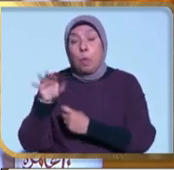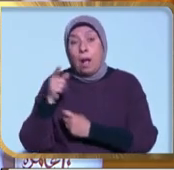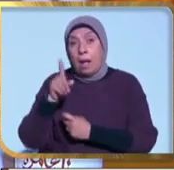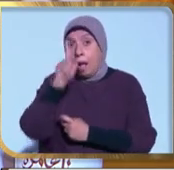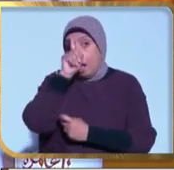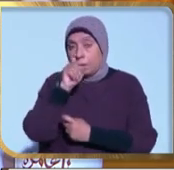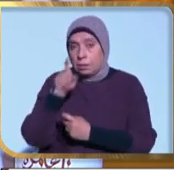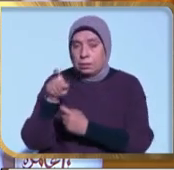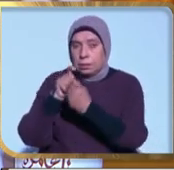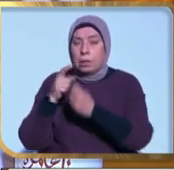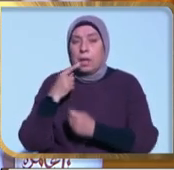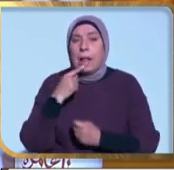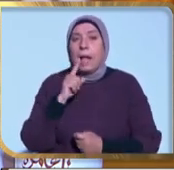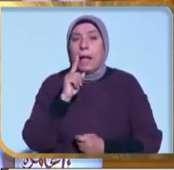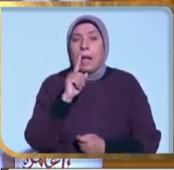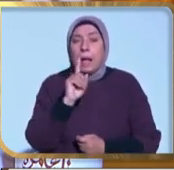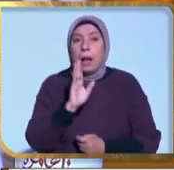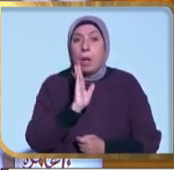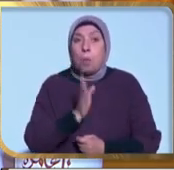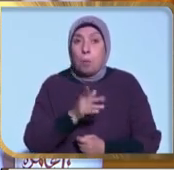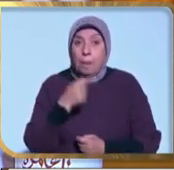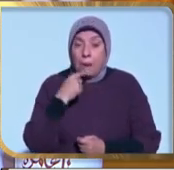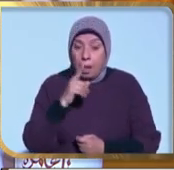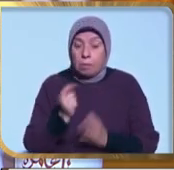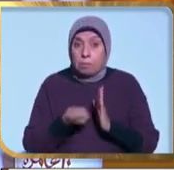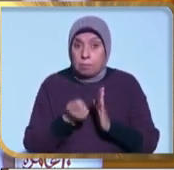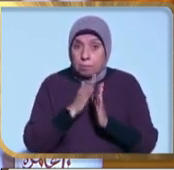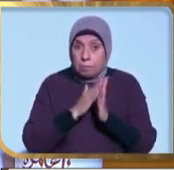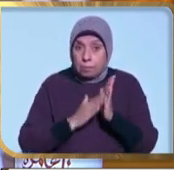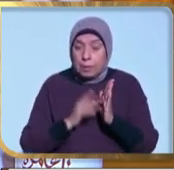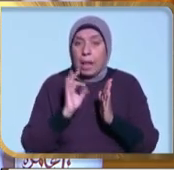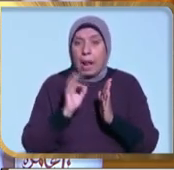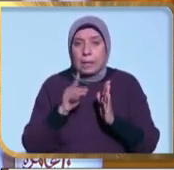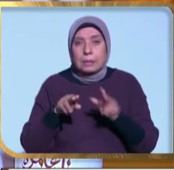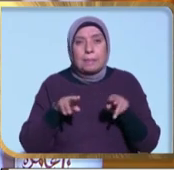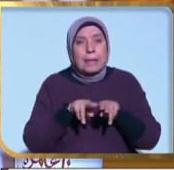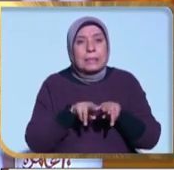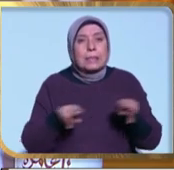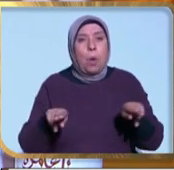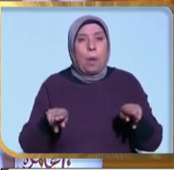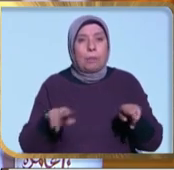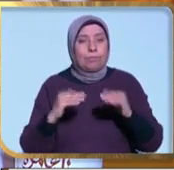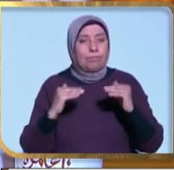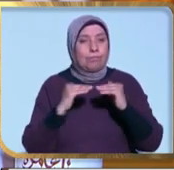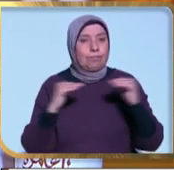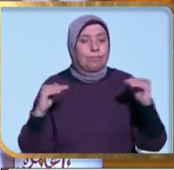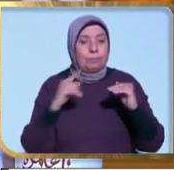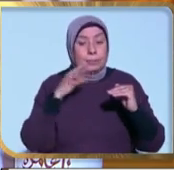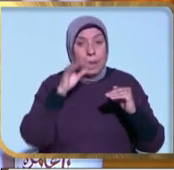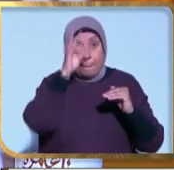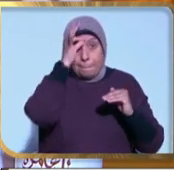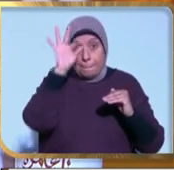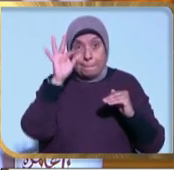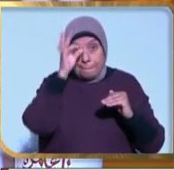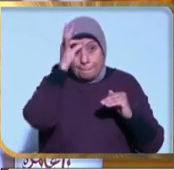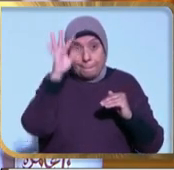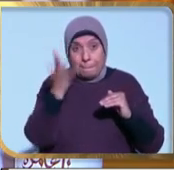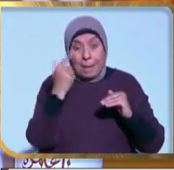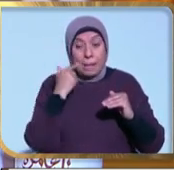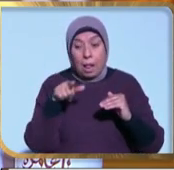بيستحق للانسان التسويه في العطاء بين اولاده حال حياته انا النهارده عايزه